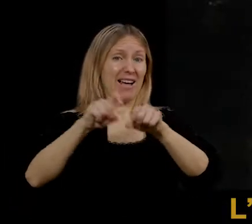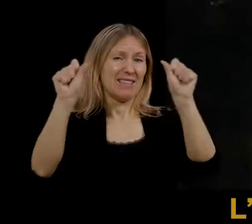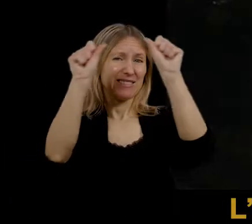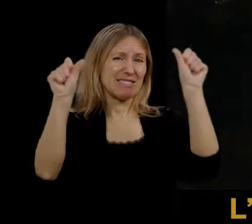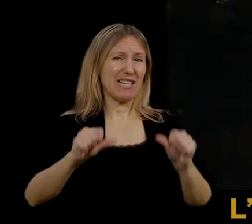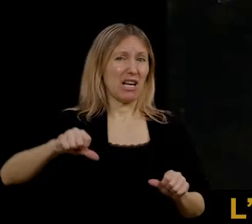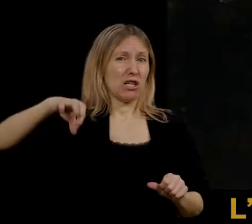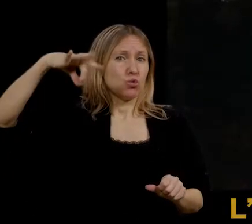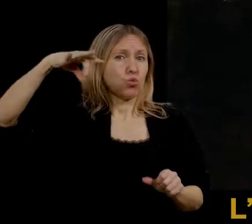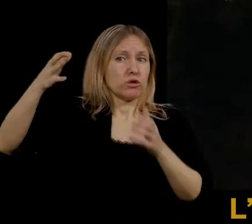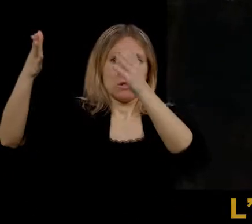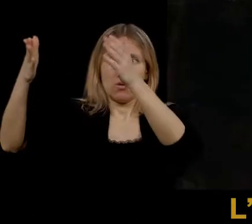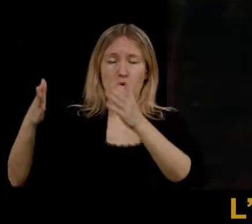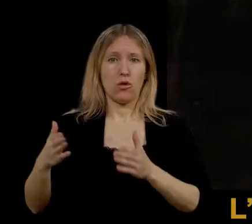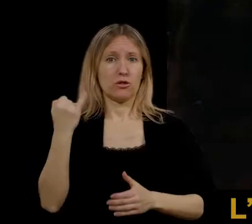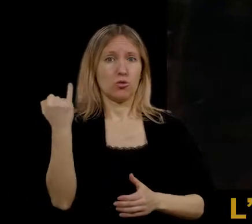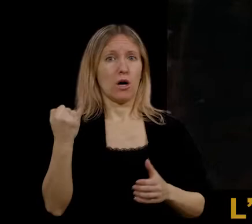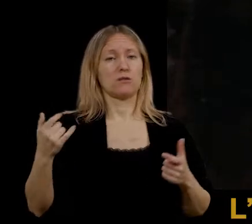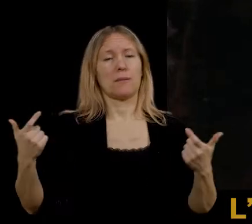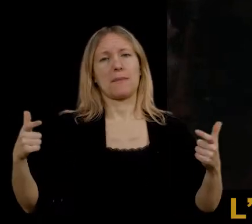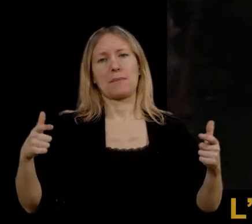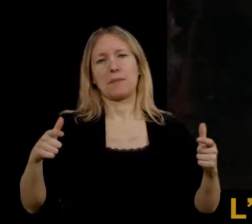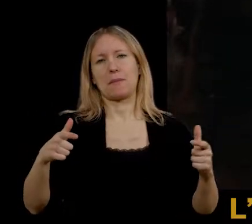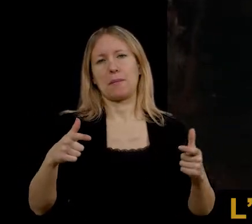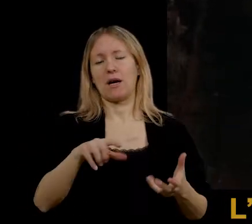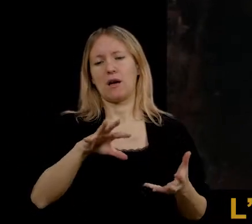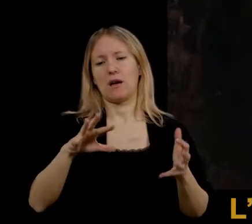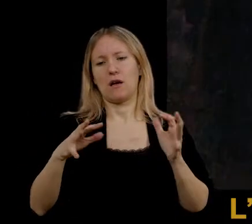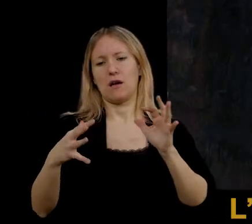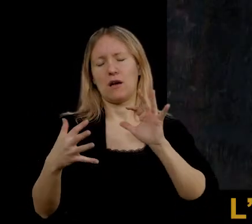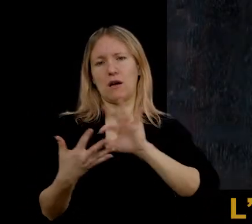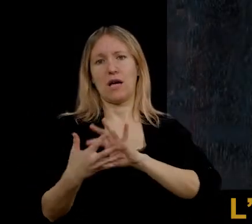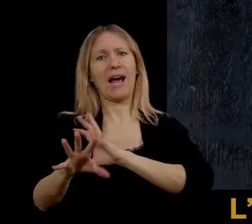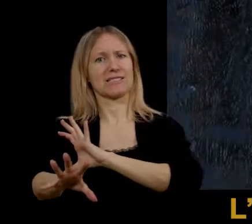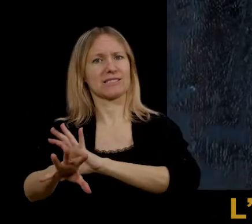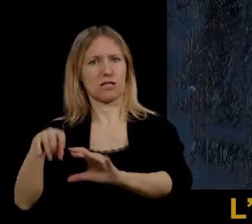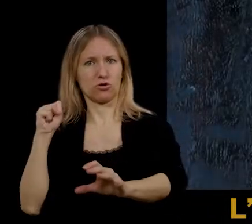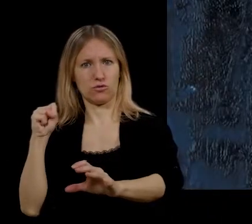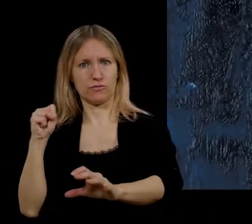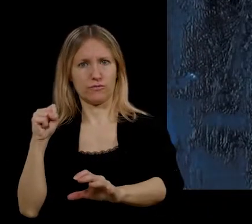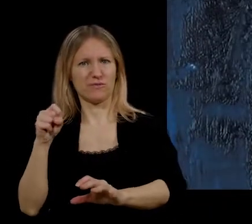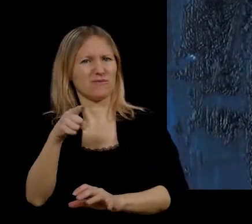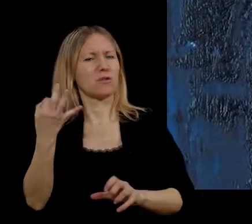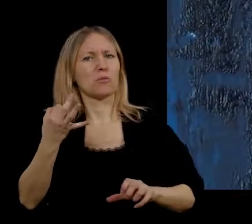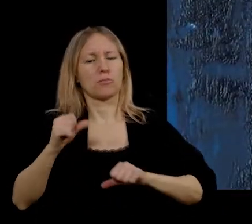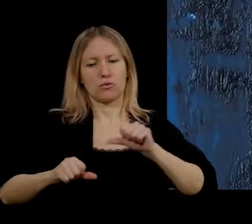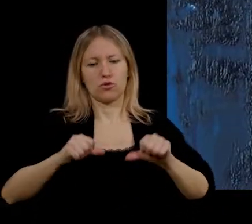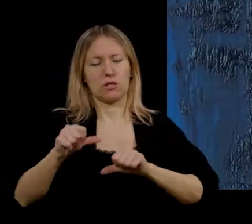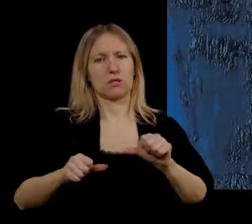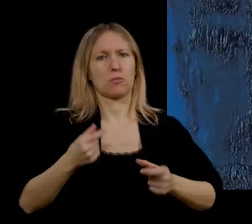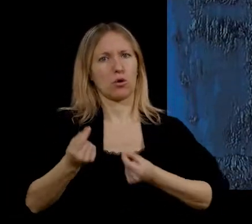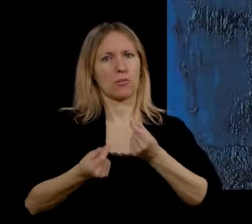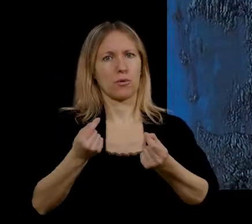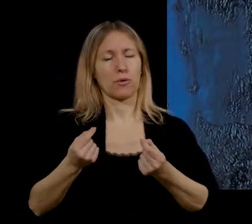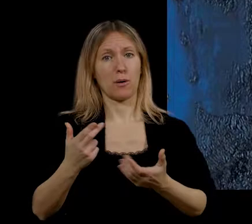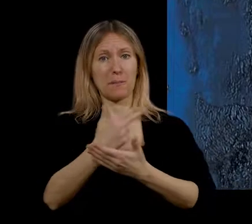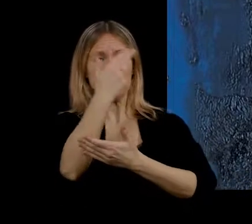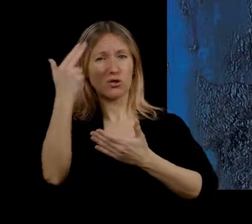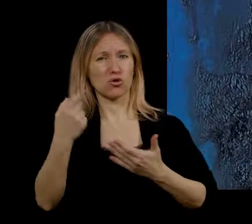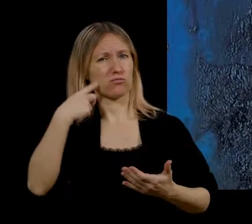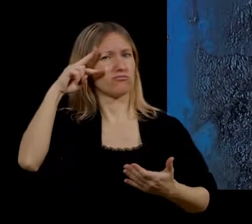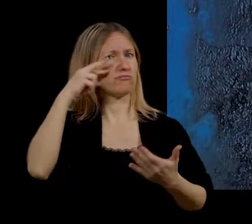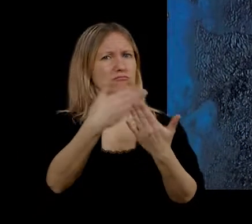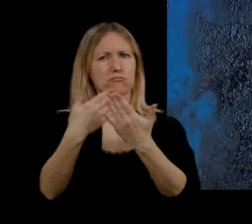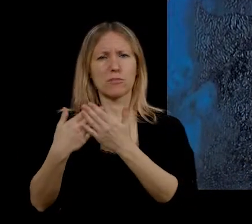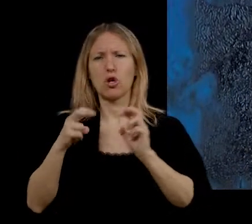L'explosivisme d'Abelló anà minimitzant-se i evolucionar en un primer moment cap a l'abstracció. Es tracta d'un procés progressiu en el qual el